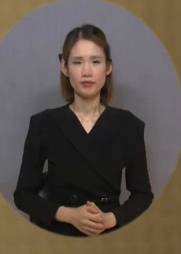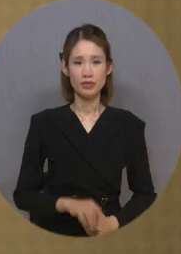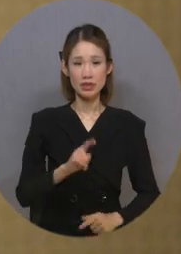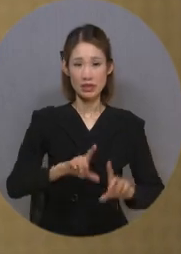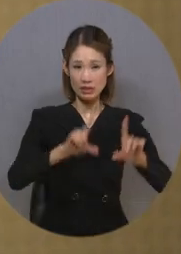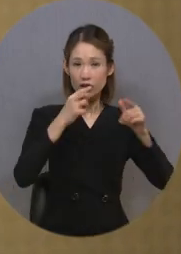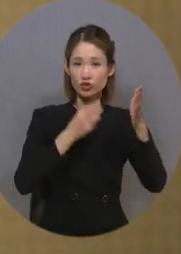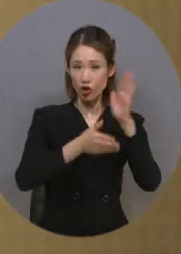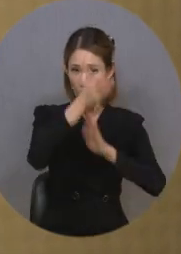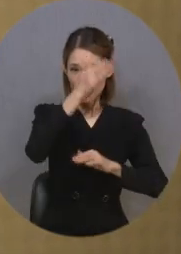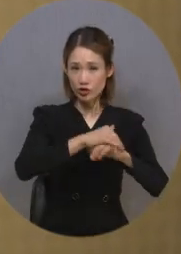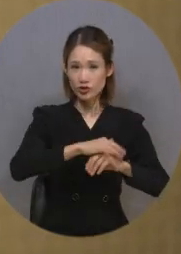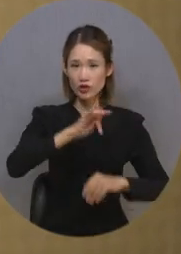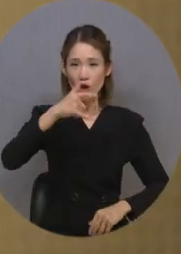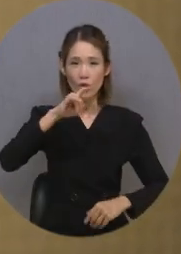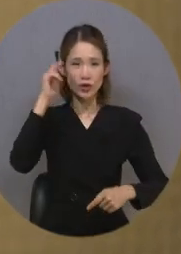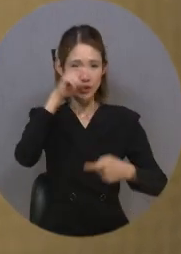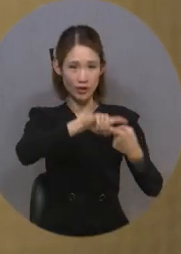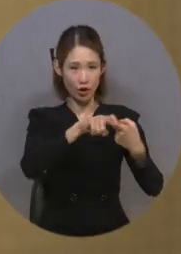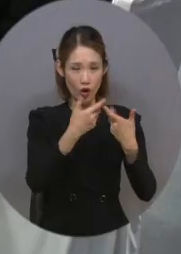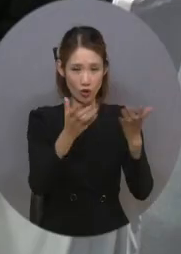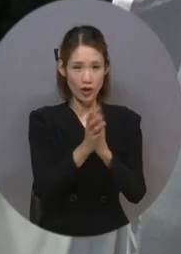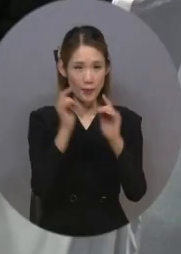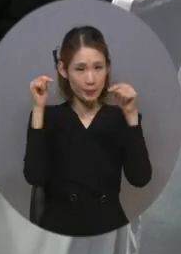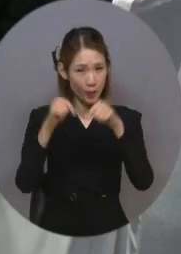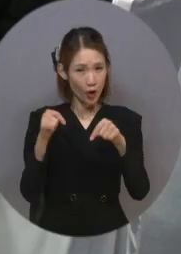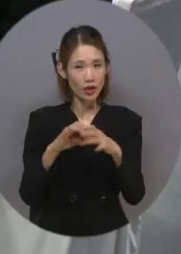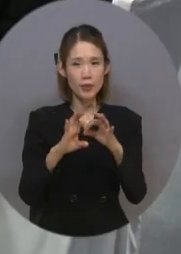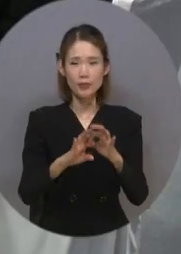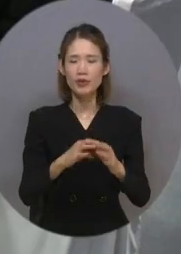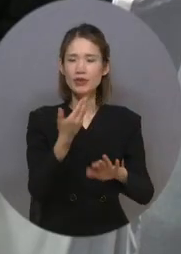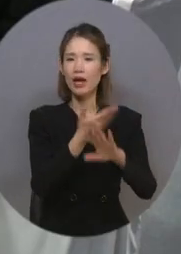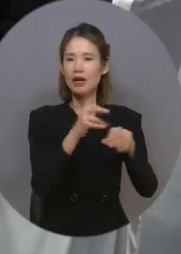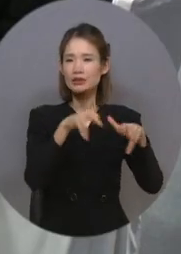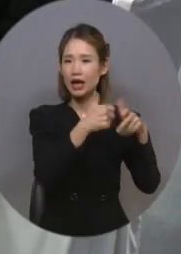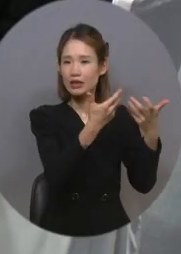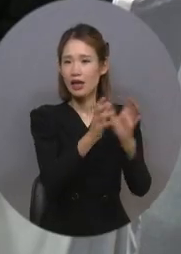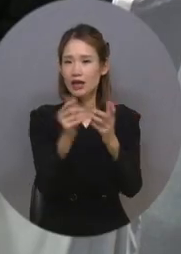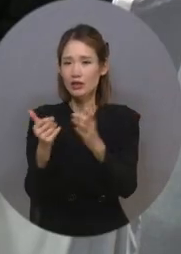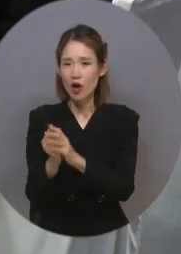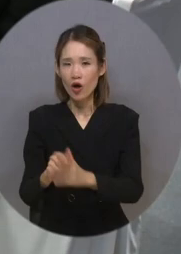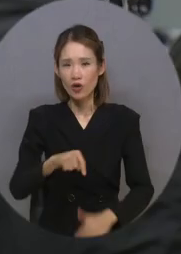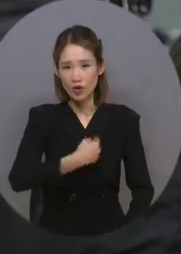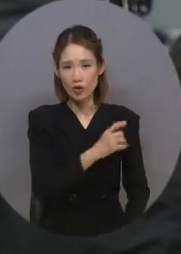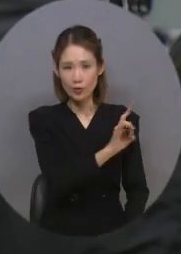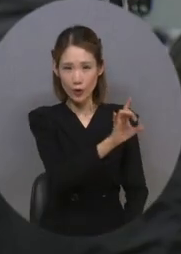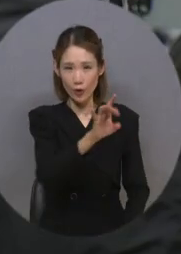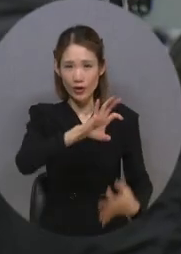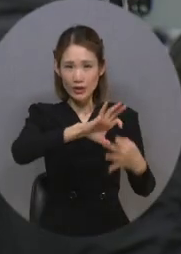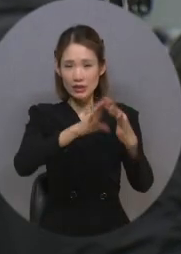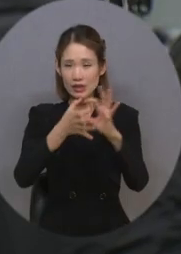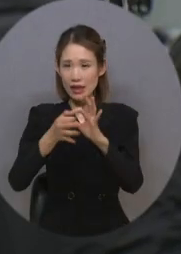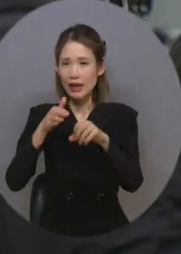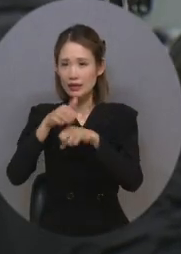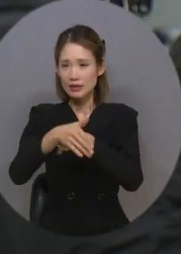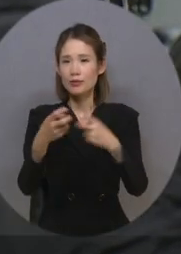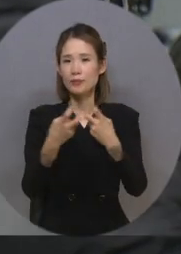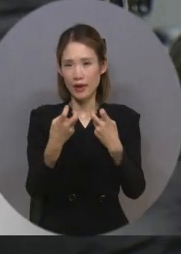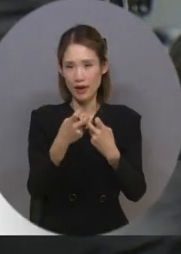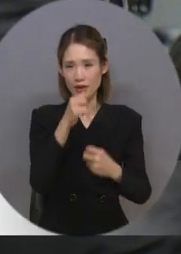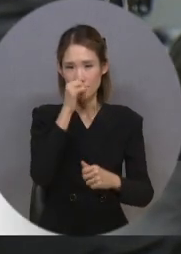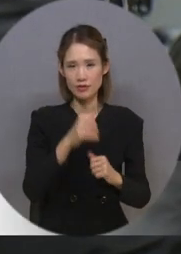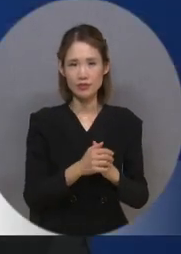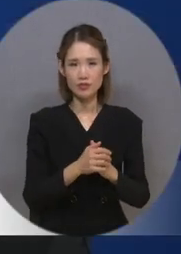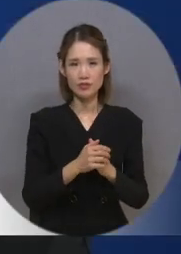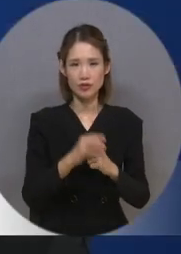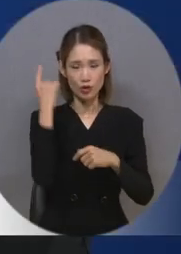이날 서울시는 전장현과 면담을 시작으로 다른 장애인 단체와의 단독 면담을 릴레이 방식으로 진행했습니다.